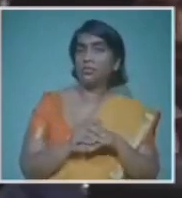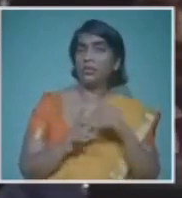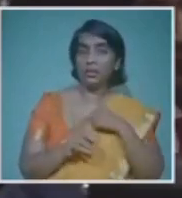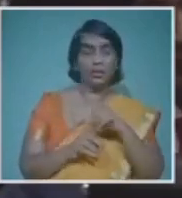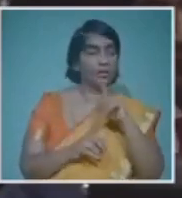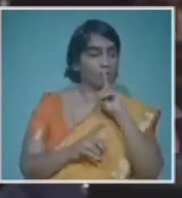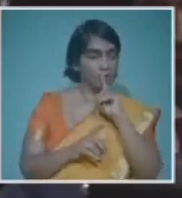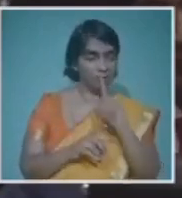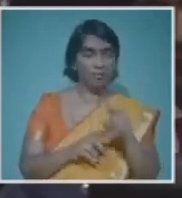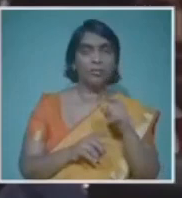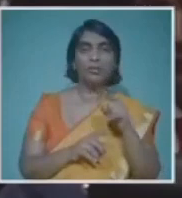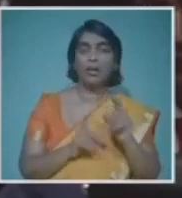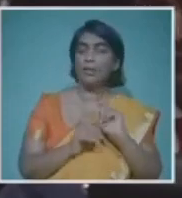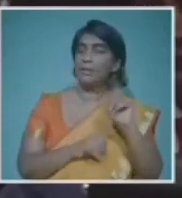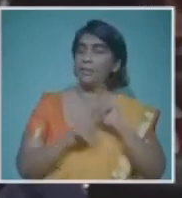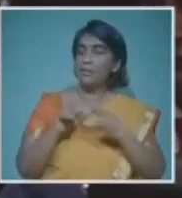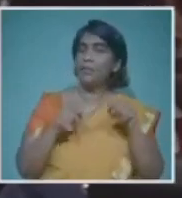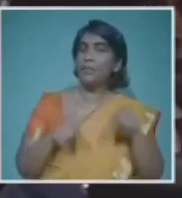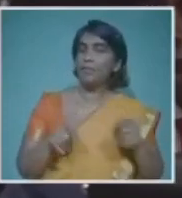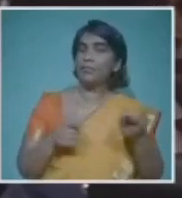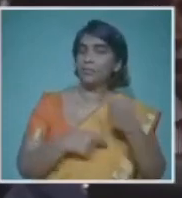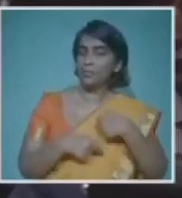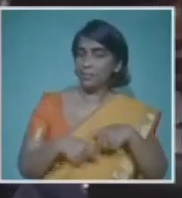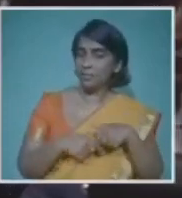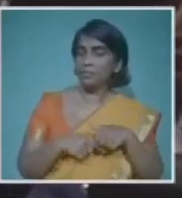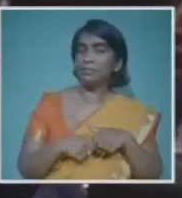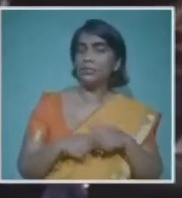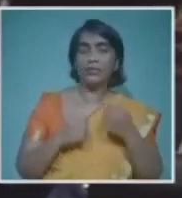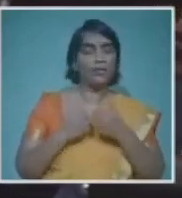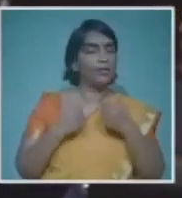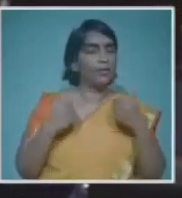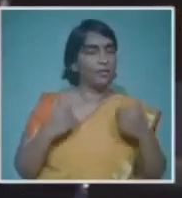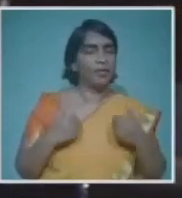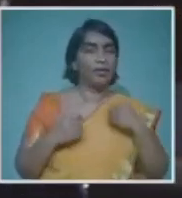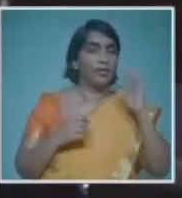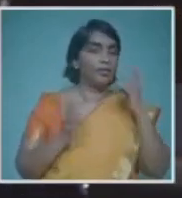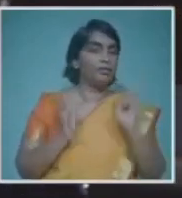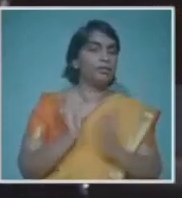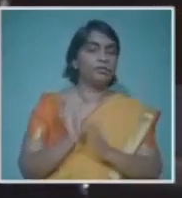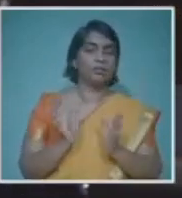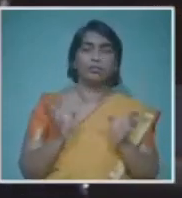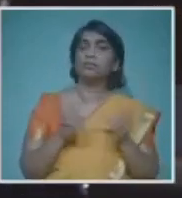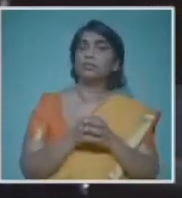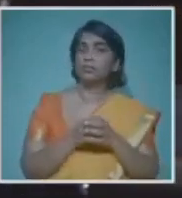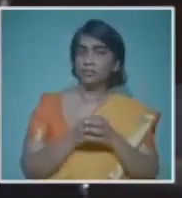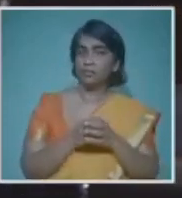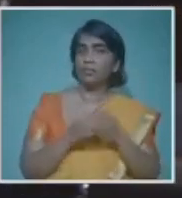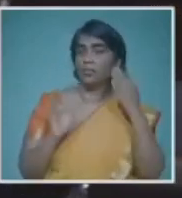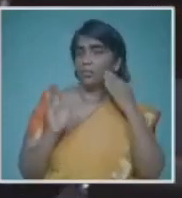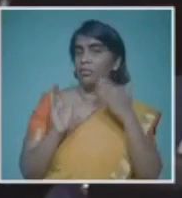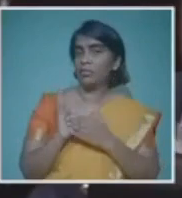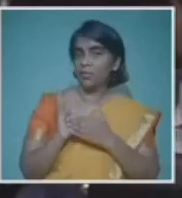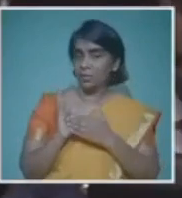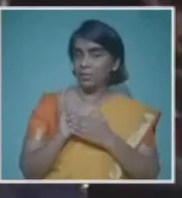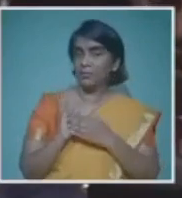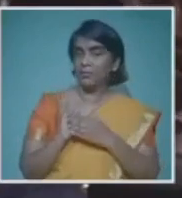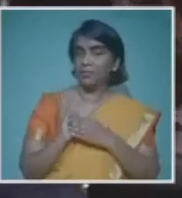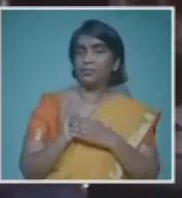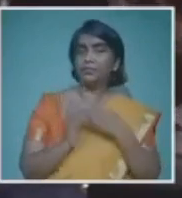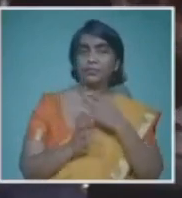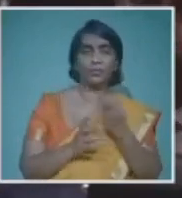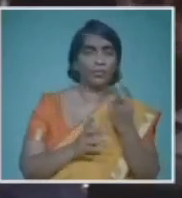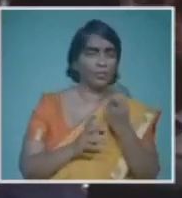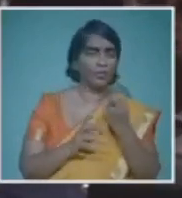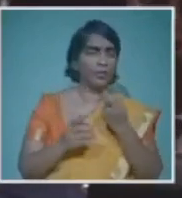යෝජනා කරනවා මේ පාර්ලිමේන්තුවේ අපි වෙනම විශේෂ කාරක සභාවක් පත් කරන්න ඕන මේවට. මේ